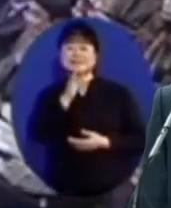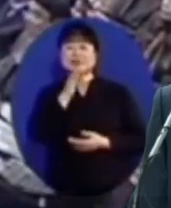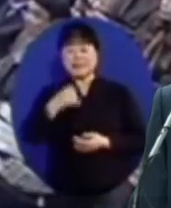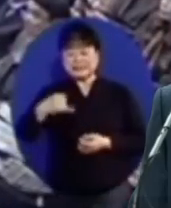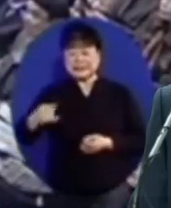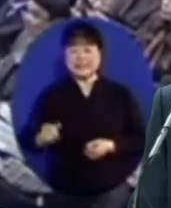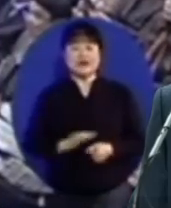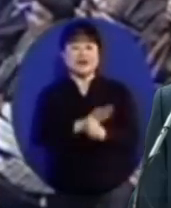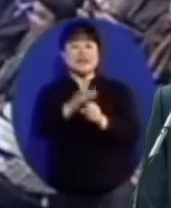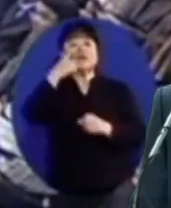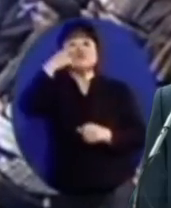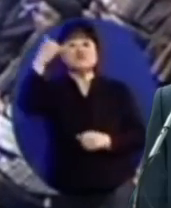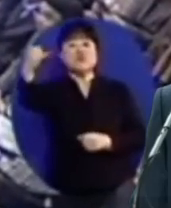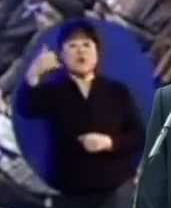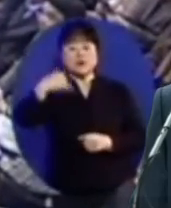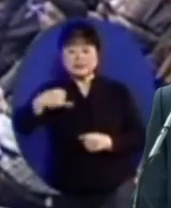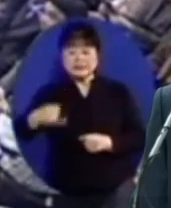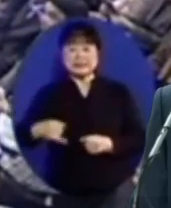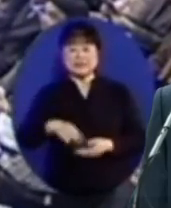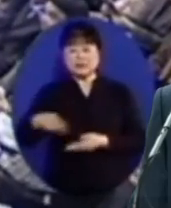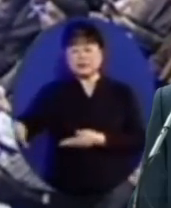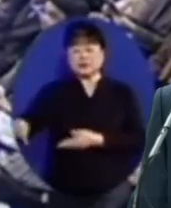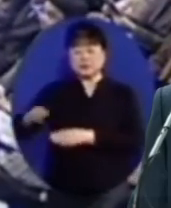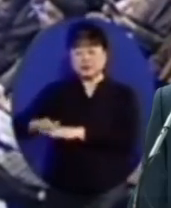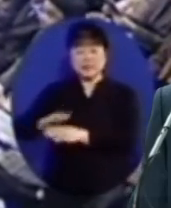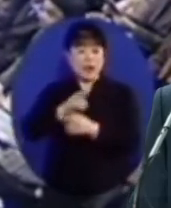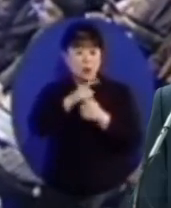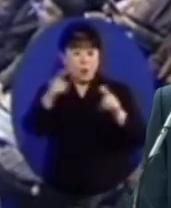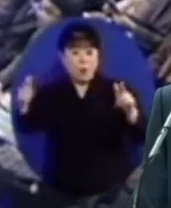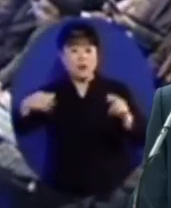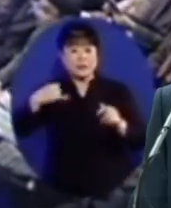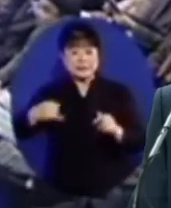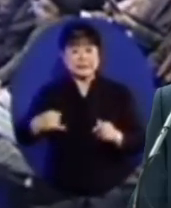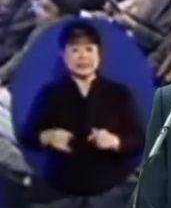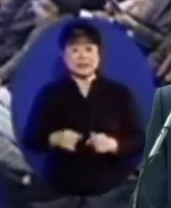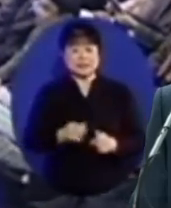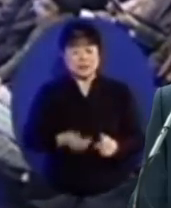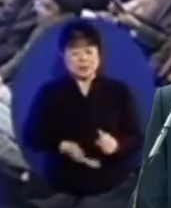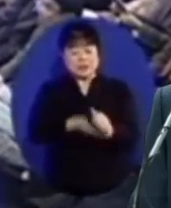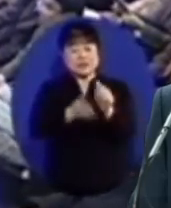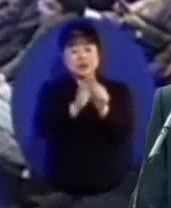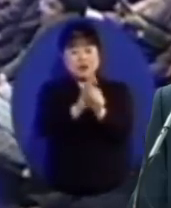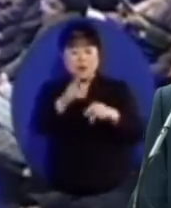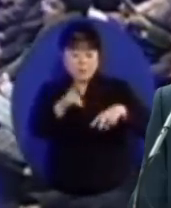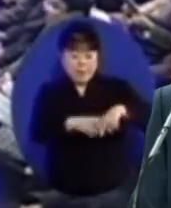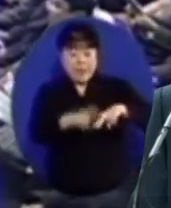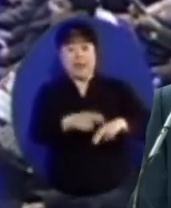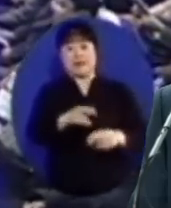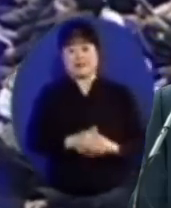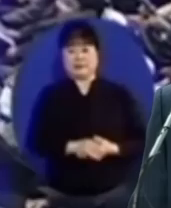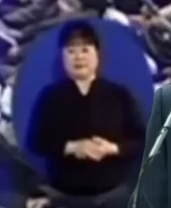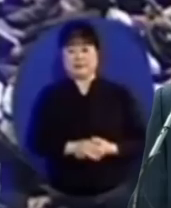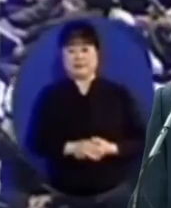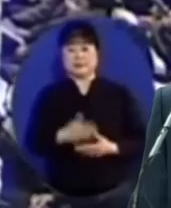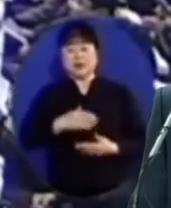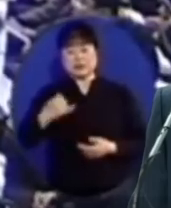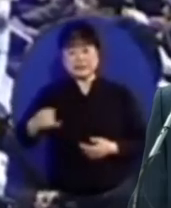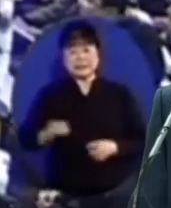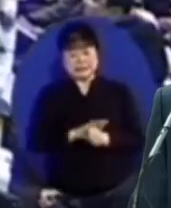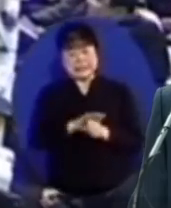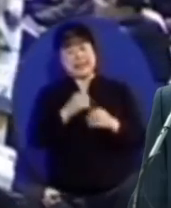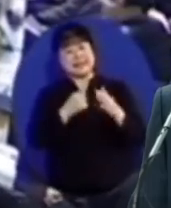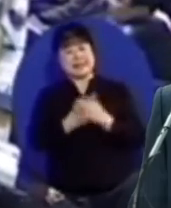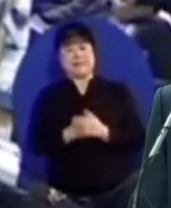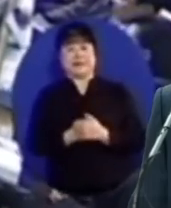자녀를 사랑하는 부모는 자식을 방종하게 버려두는 것이 아니라 자녀를 격려하고 매를 드는 것입니다. 나는 우리 자식을 사랑하기